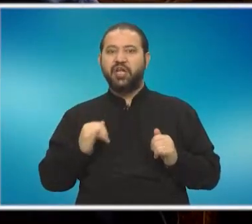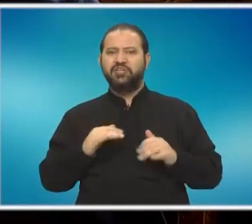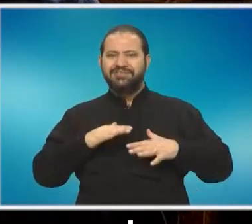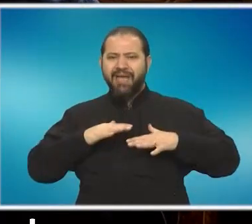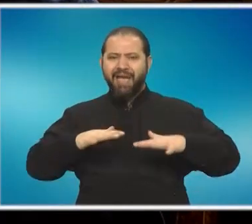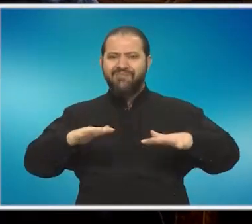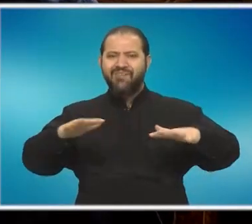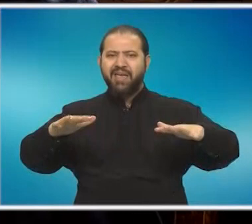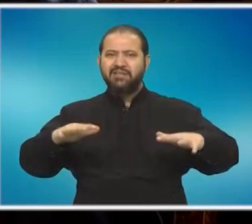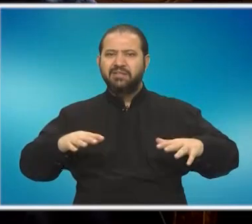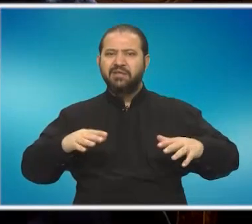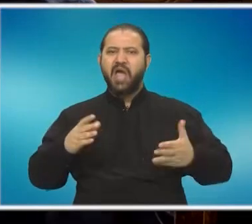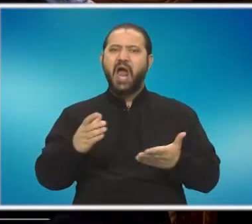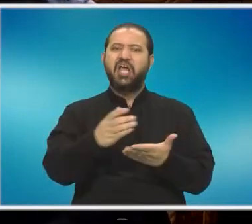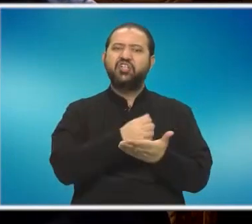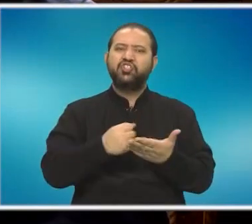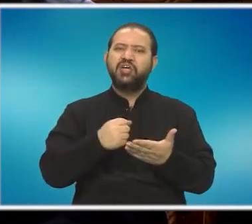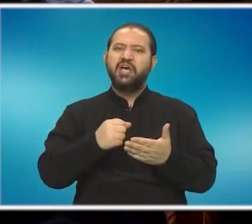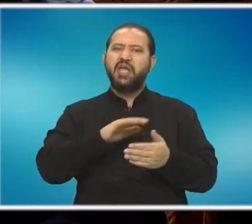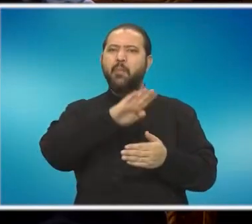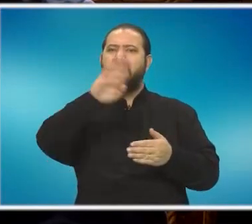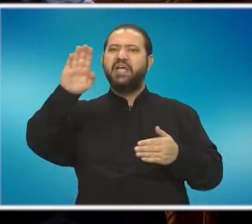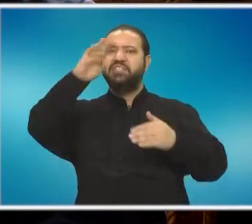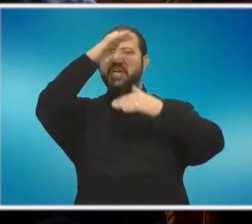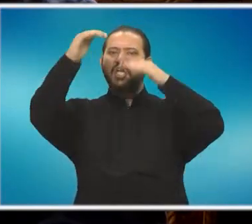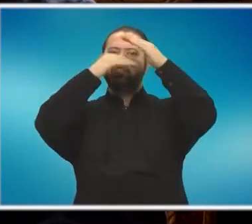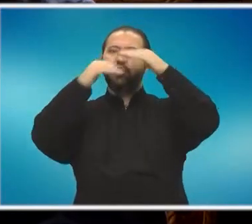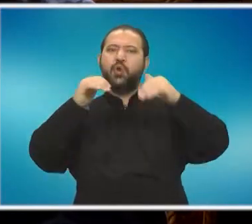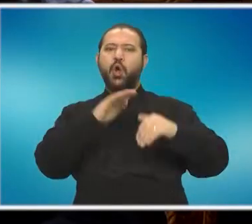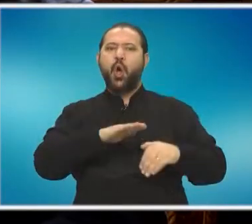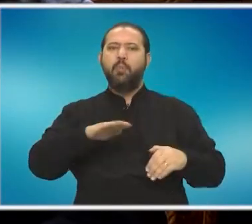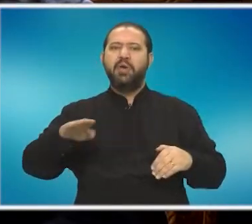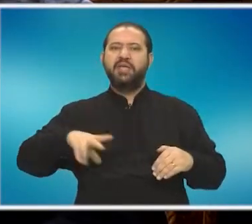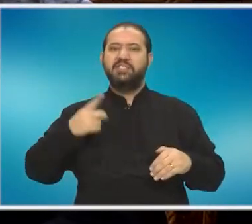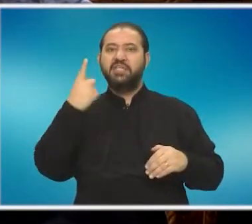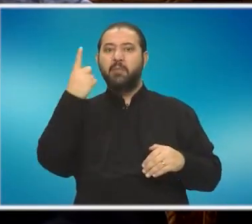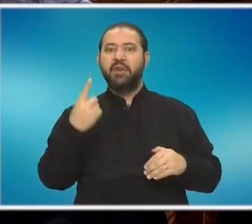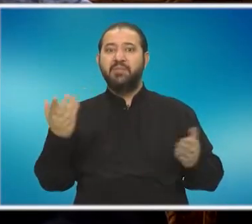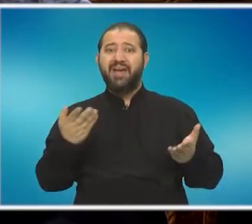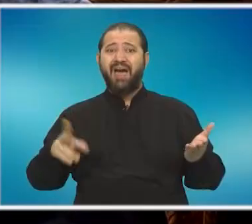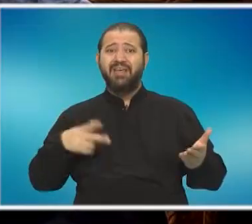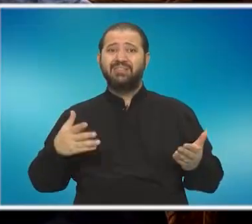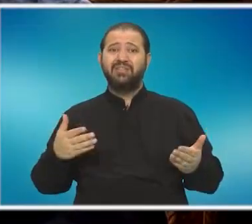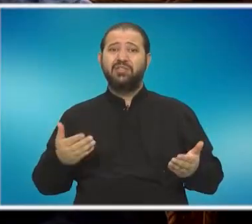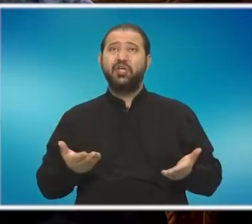efectul dobândirii împărăției cerurilor. Copiii sunt primii care sunt